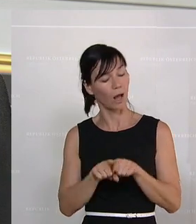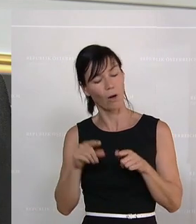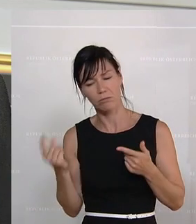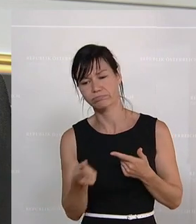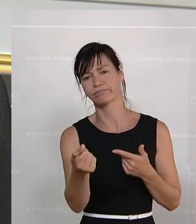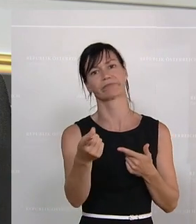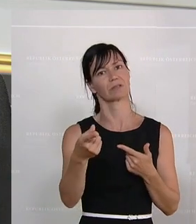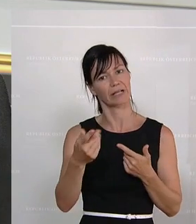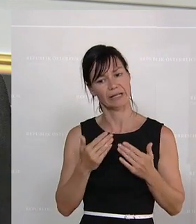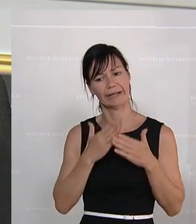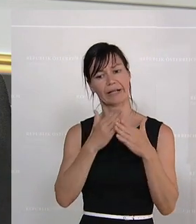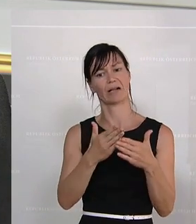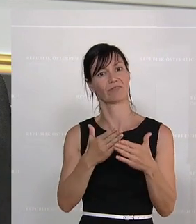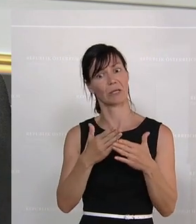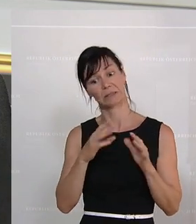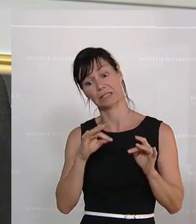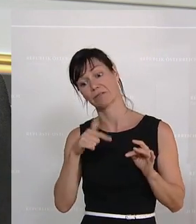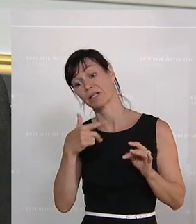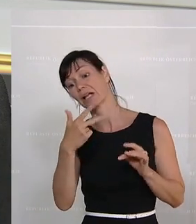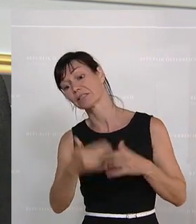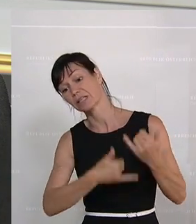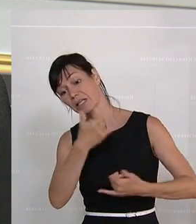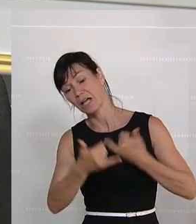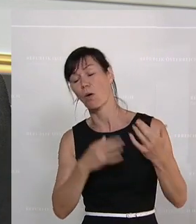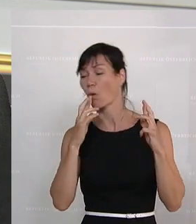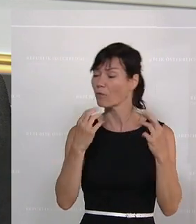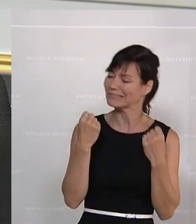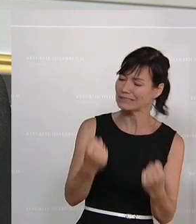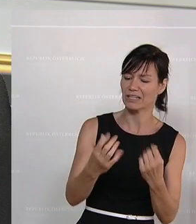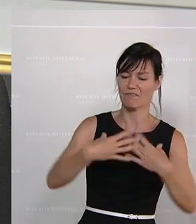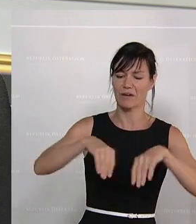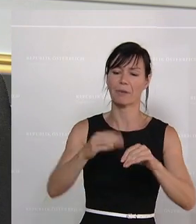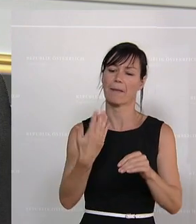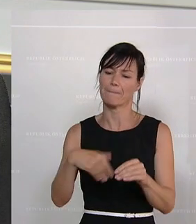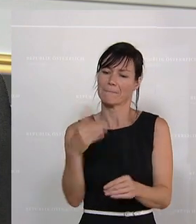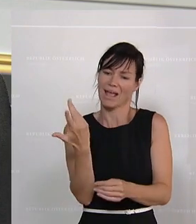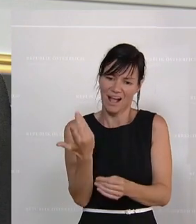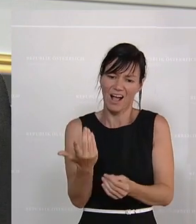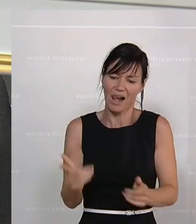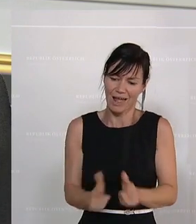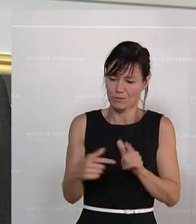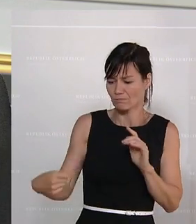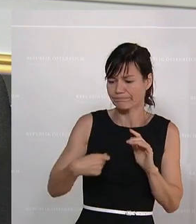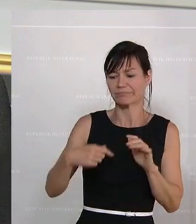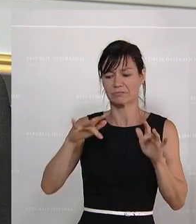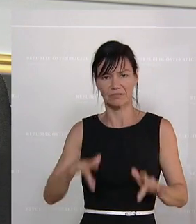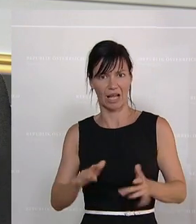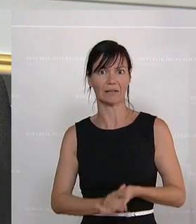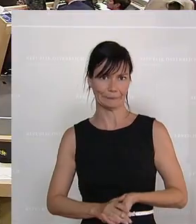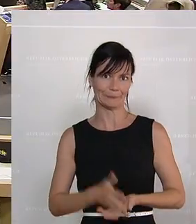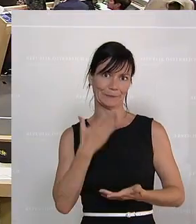so hoffe ich über die jahrzehnte sichern wird dass die familien langfristig auch mehr von den familienleistungen haben werden vielen